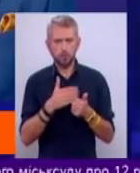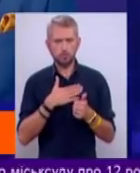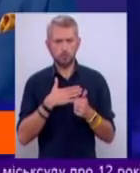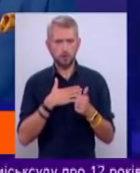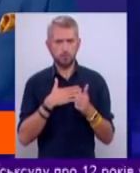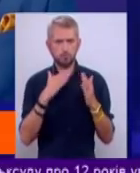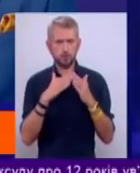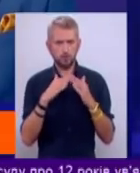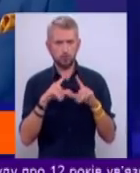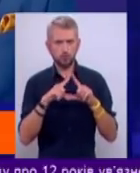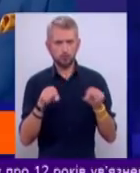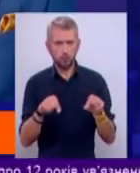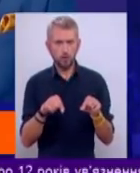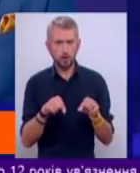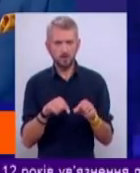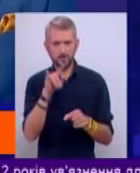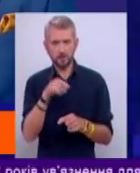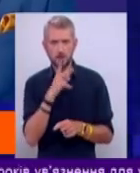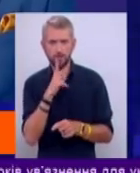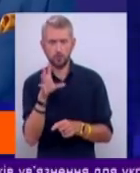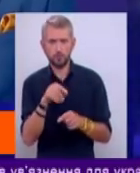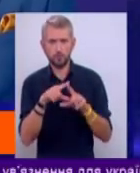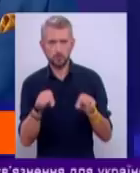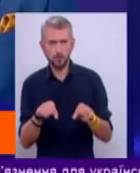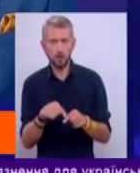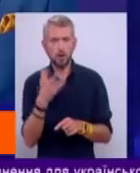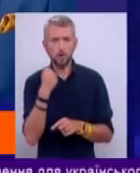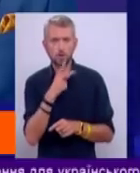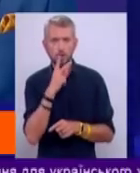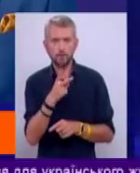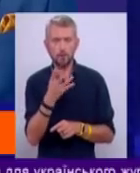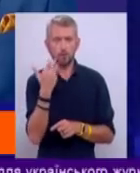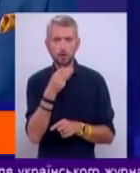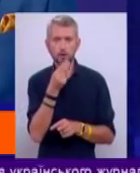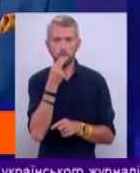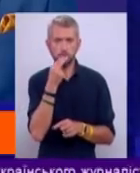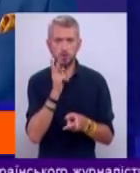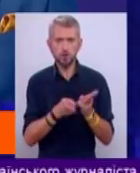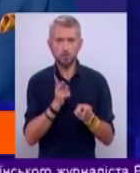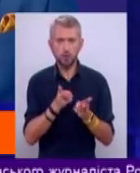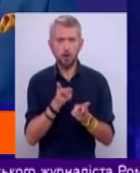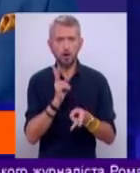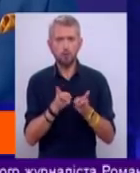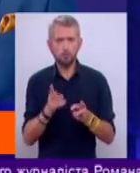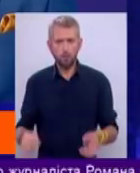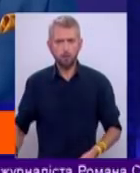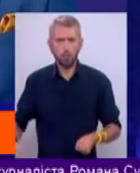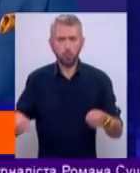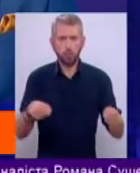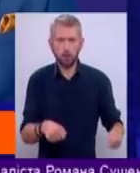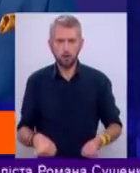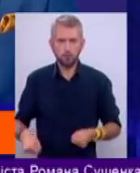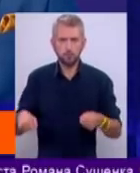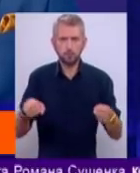видно, як то кажуть, ці вугли школи. І коли дивиться, коли із піщеблоку повари тягнуть торби, що аж до